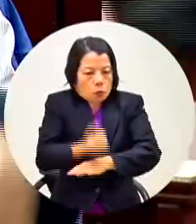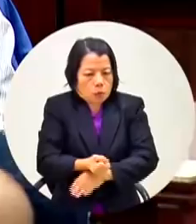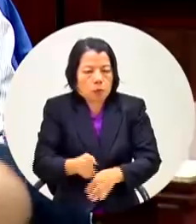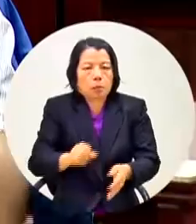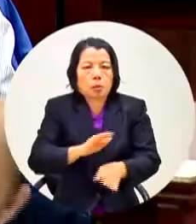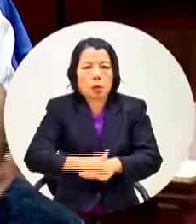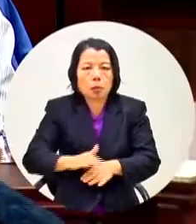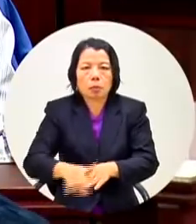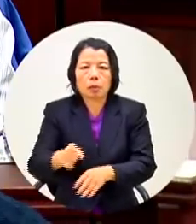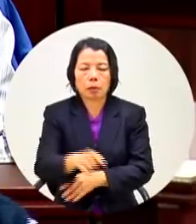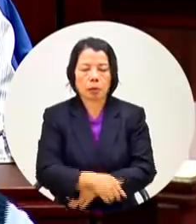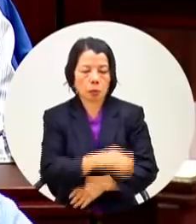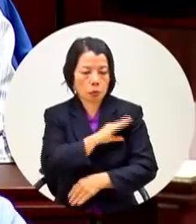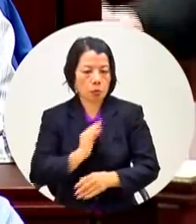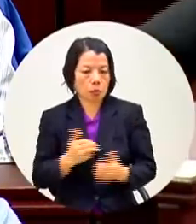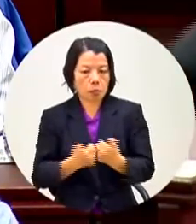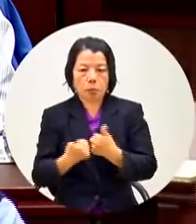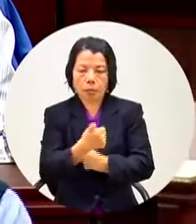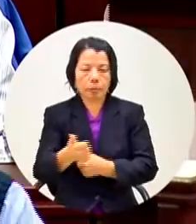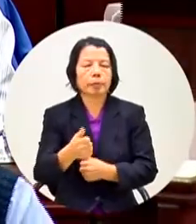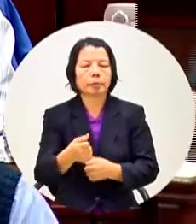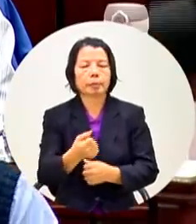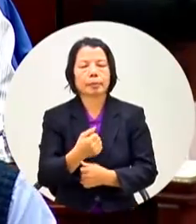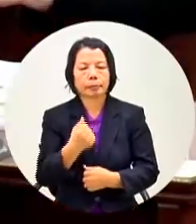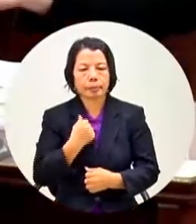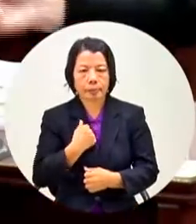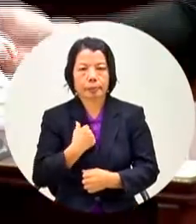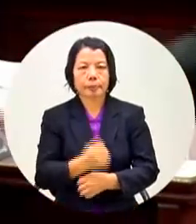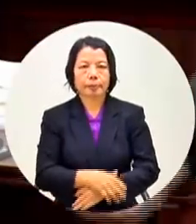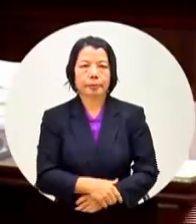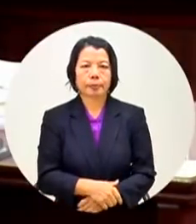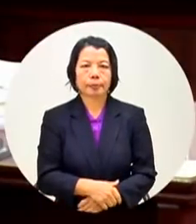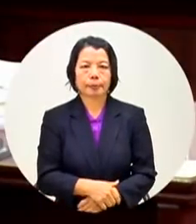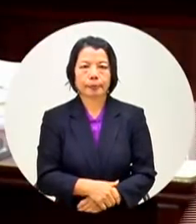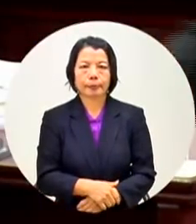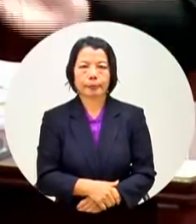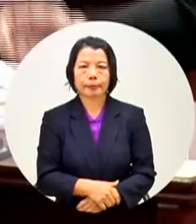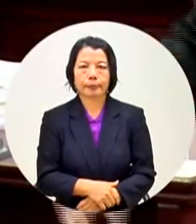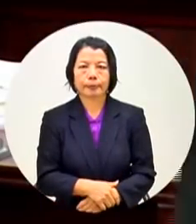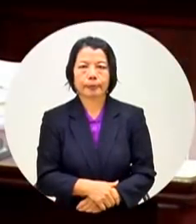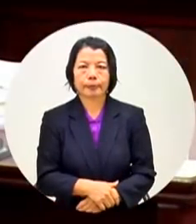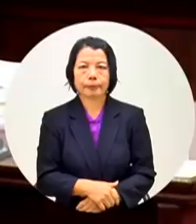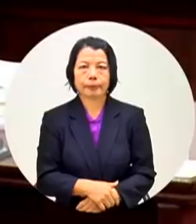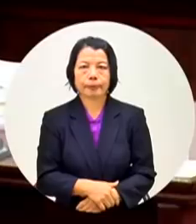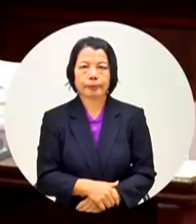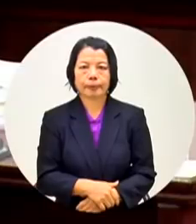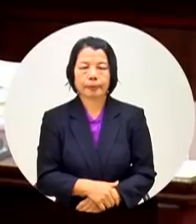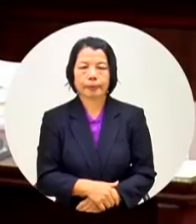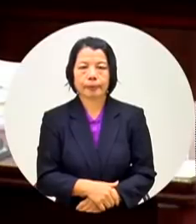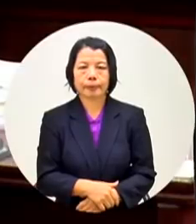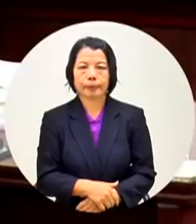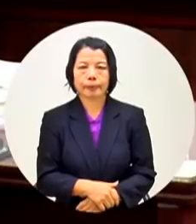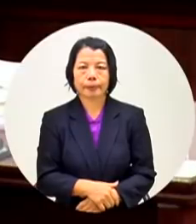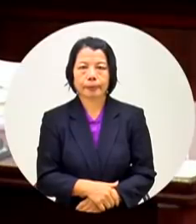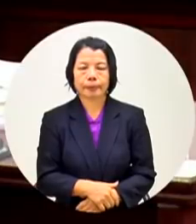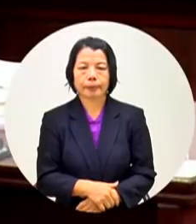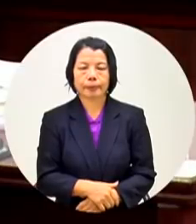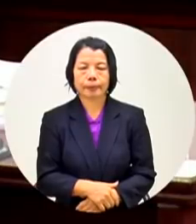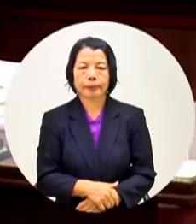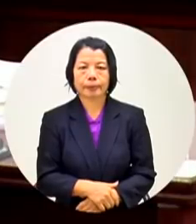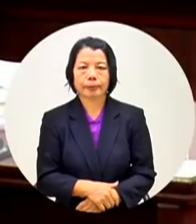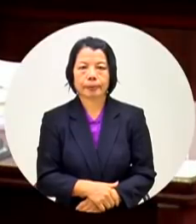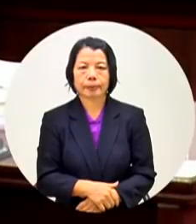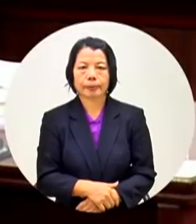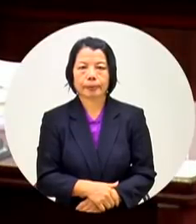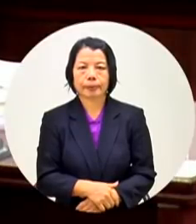谢谢。 哎，说明 是 那跟邱议员来报告哈，那刚刚